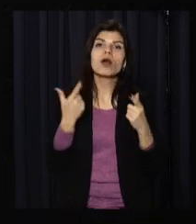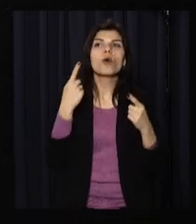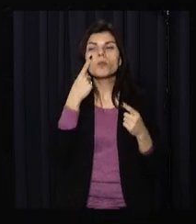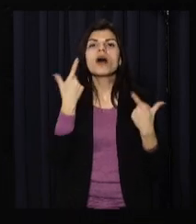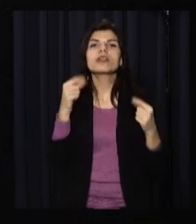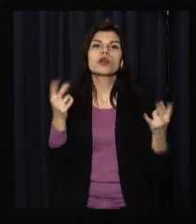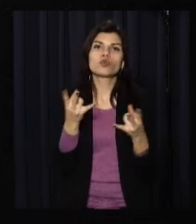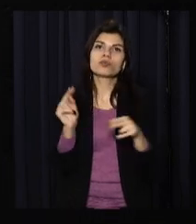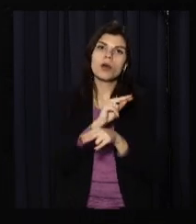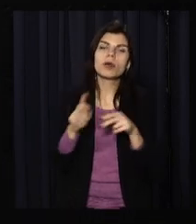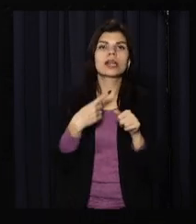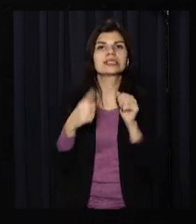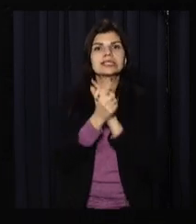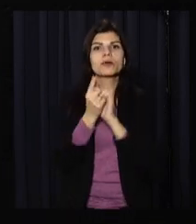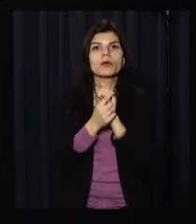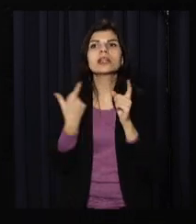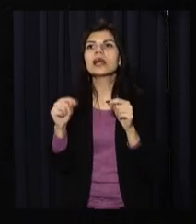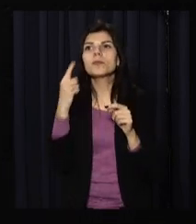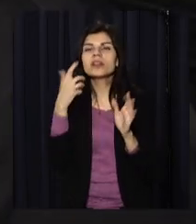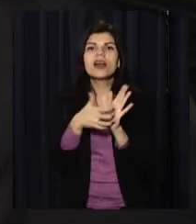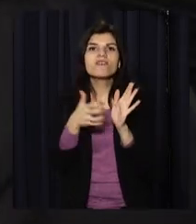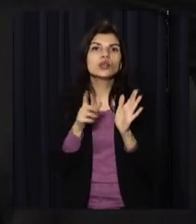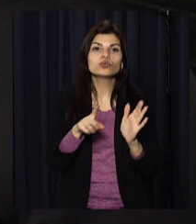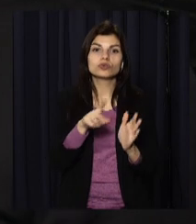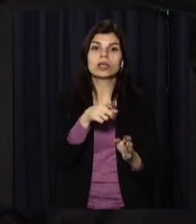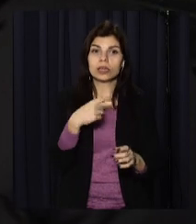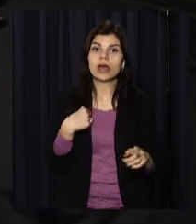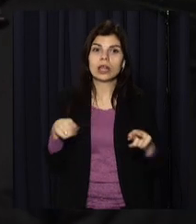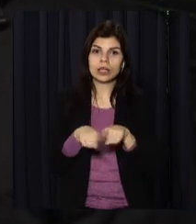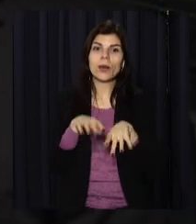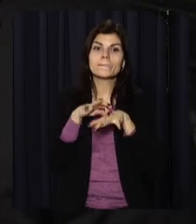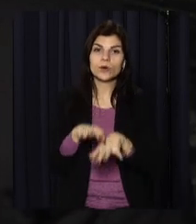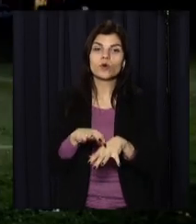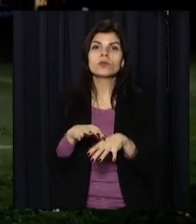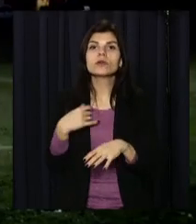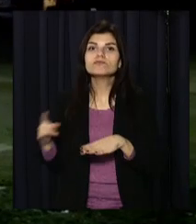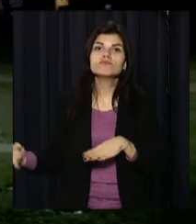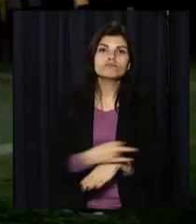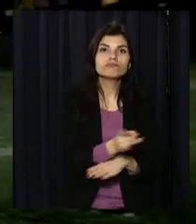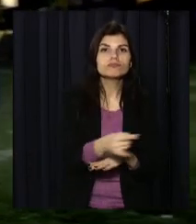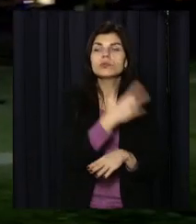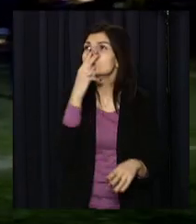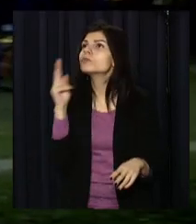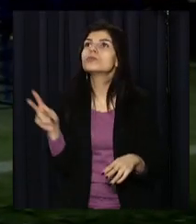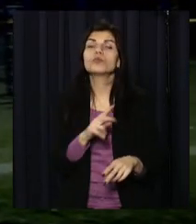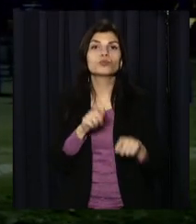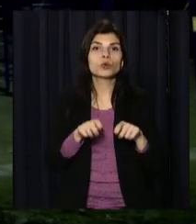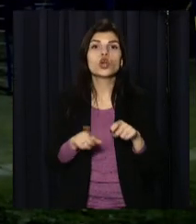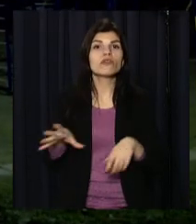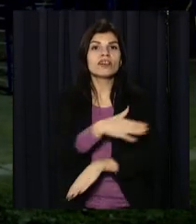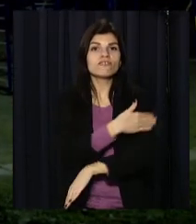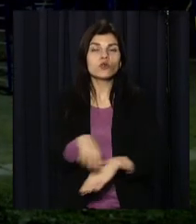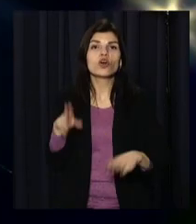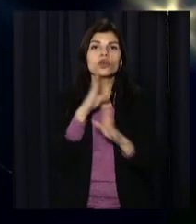потрібен ремонт або заміна ламп і світильників. Я періодично проводжу такі от об'їзди для того, щоб в нашому місті постійно всі